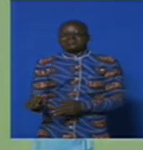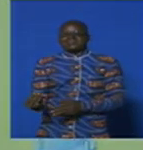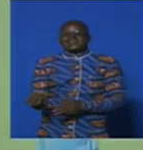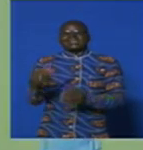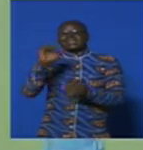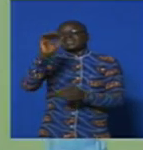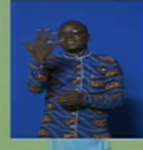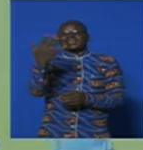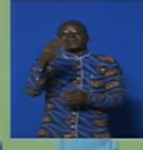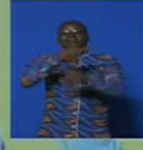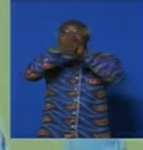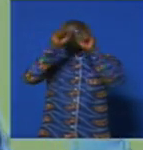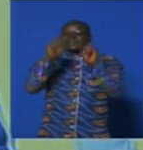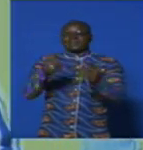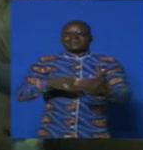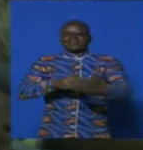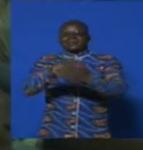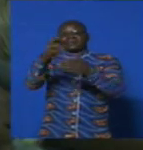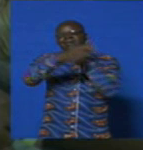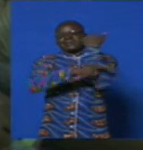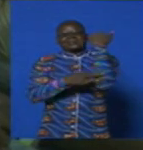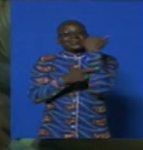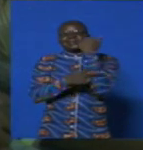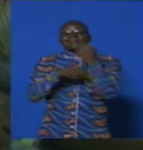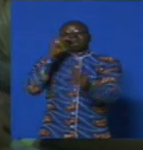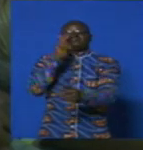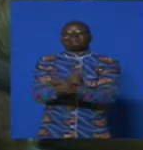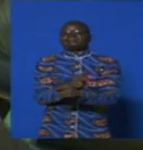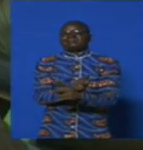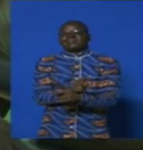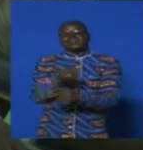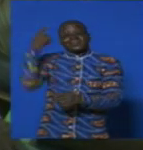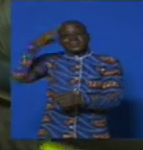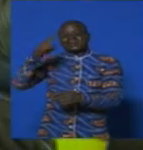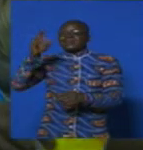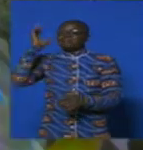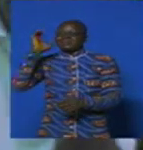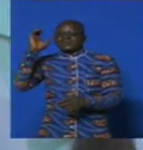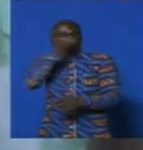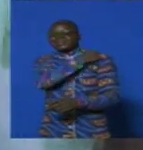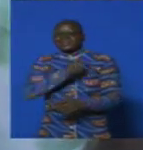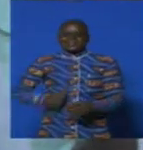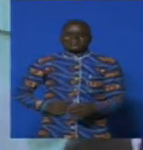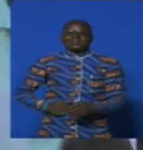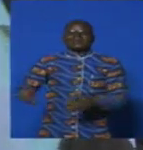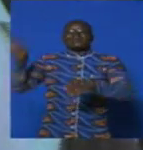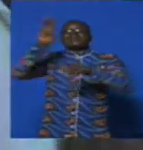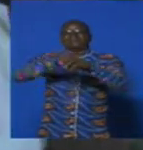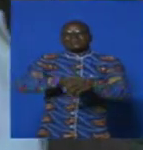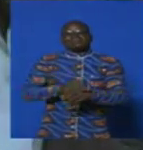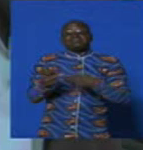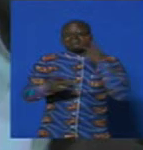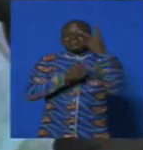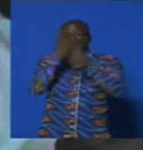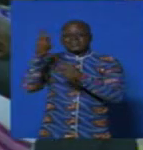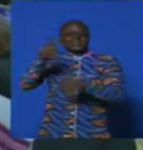la question d'une approche régionale pertinente. La non-tenue de la conférence des ambassadeurs, la mise en résidence surveillée du général